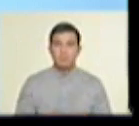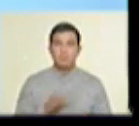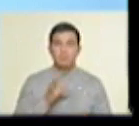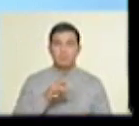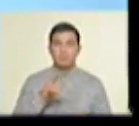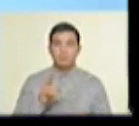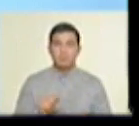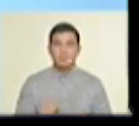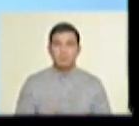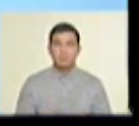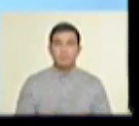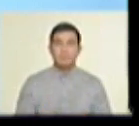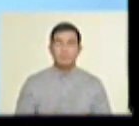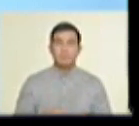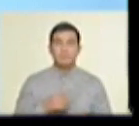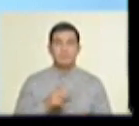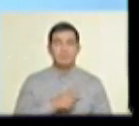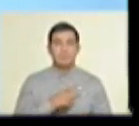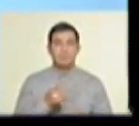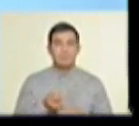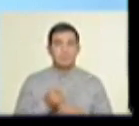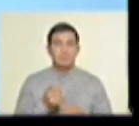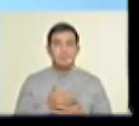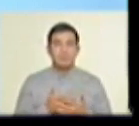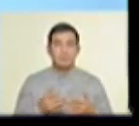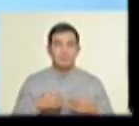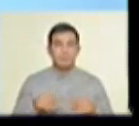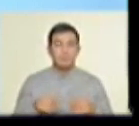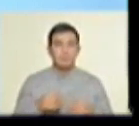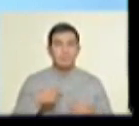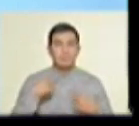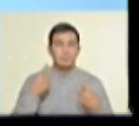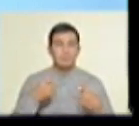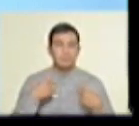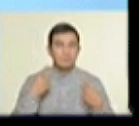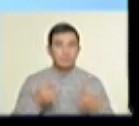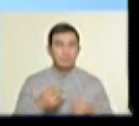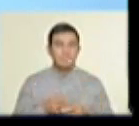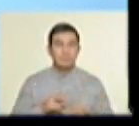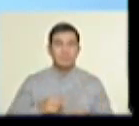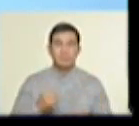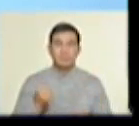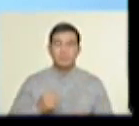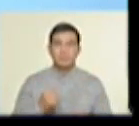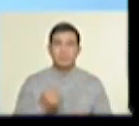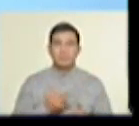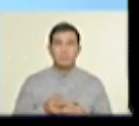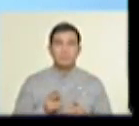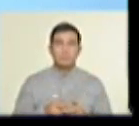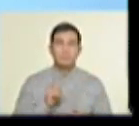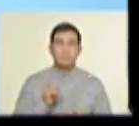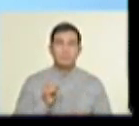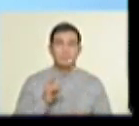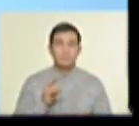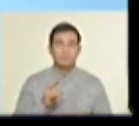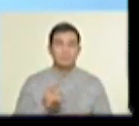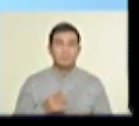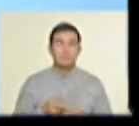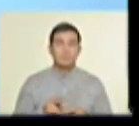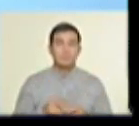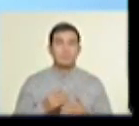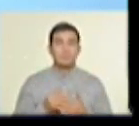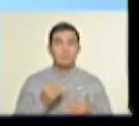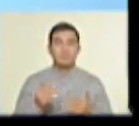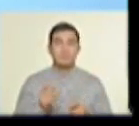opa, ekin, qo'y, oshna, qand so'zlari. Xo'sh, endi